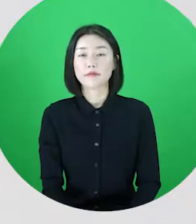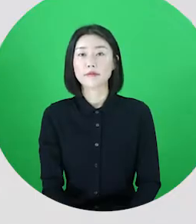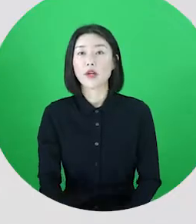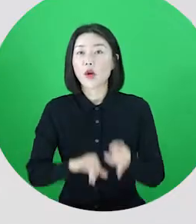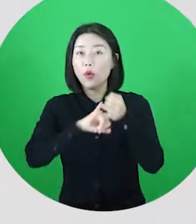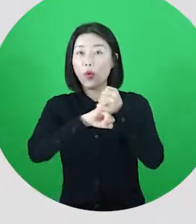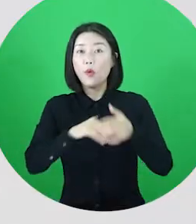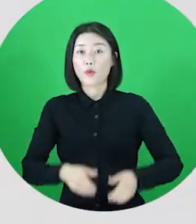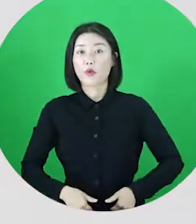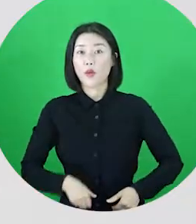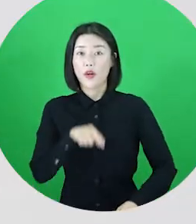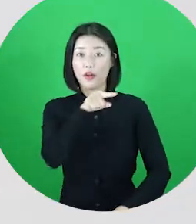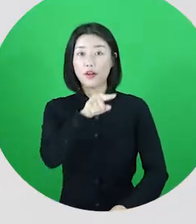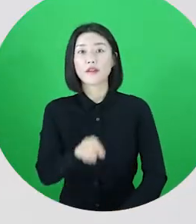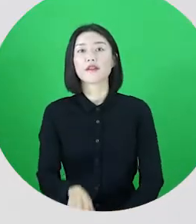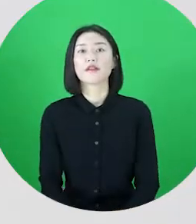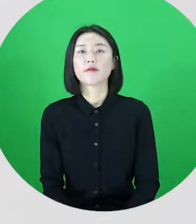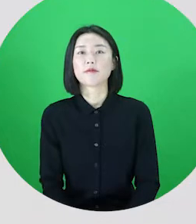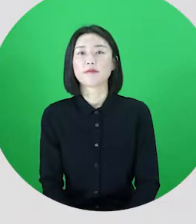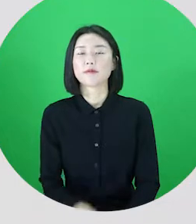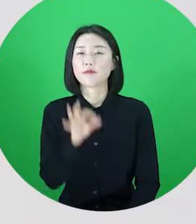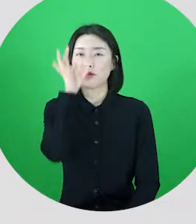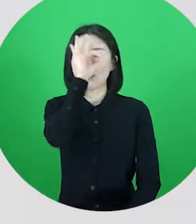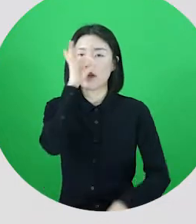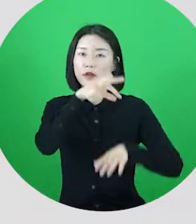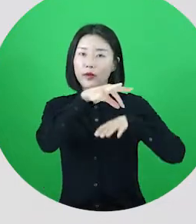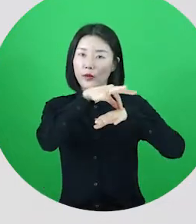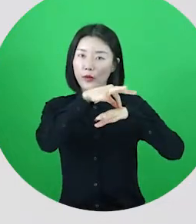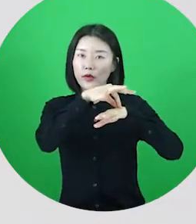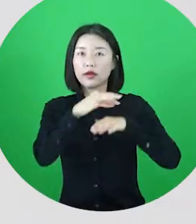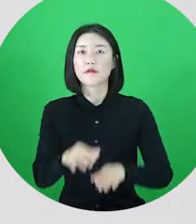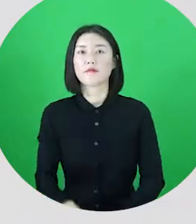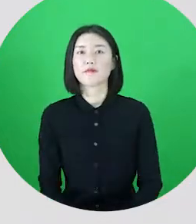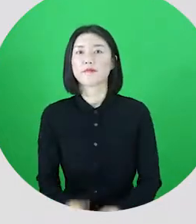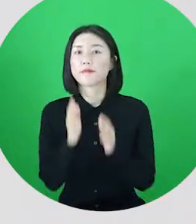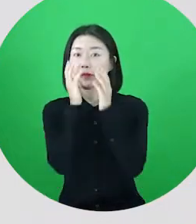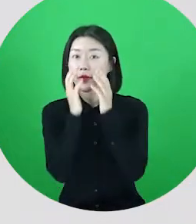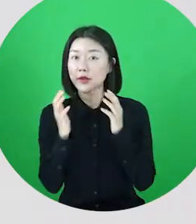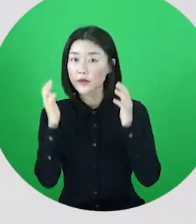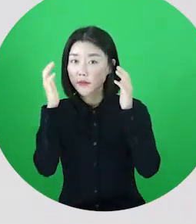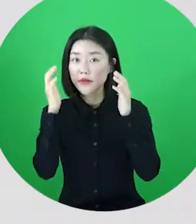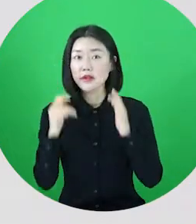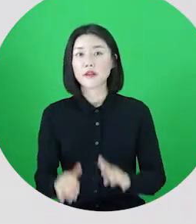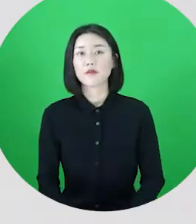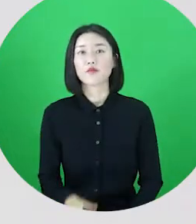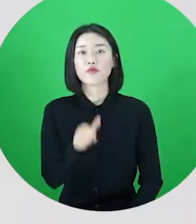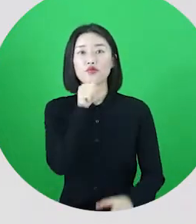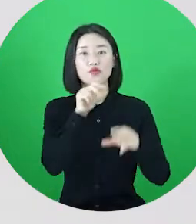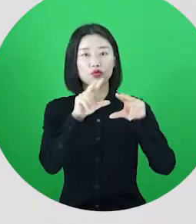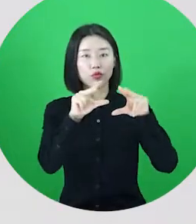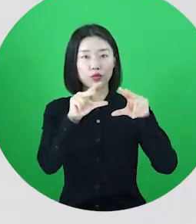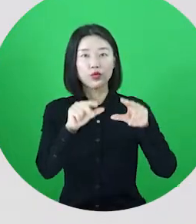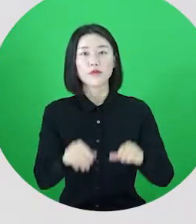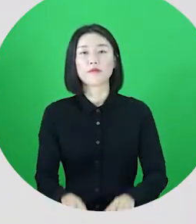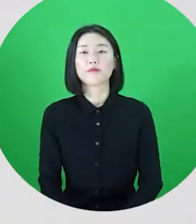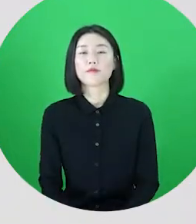주 재료입니다. 돼지고기, 배추김치, 두부,